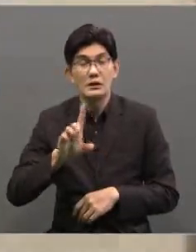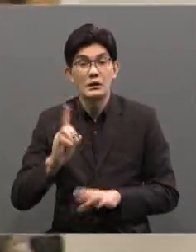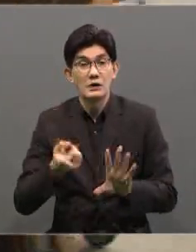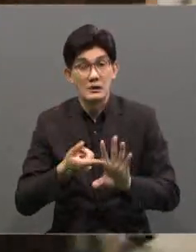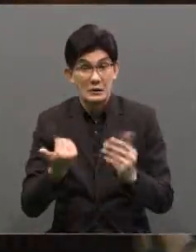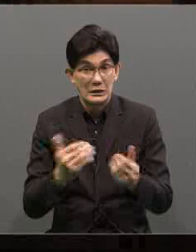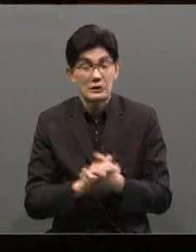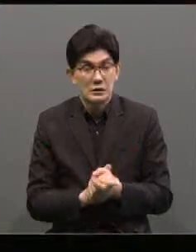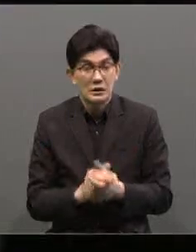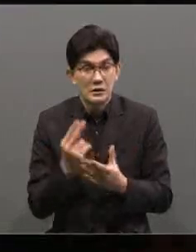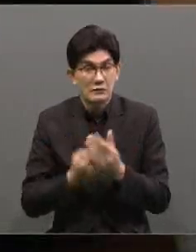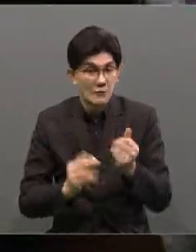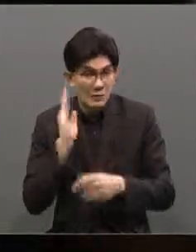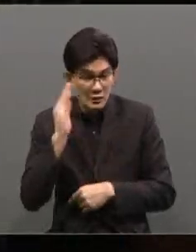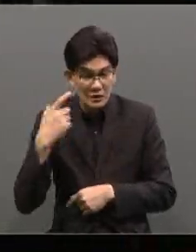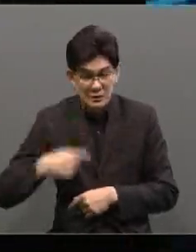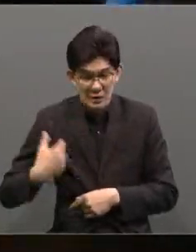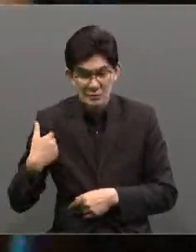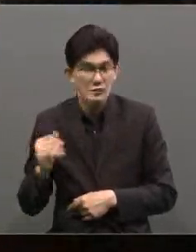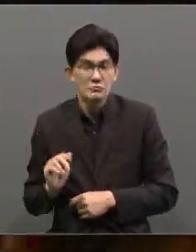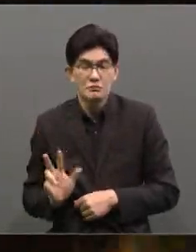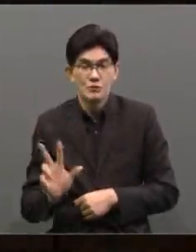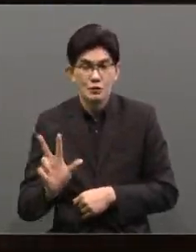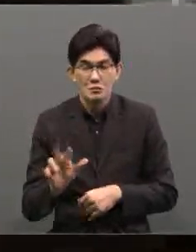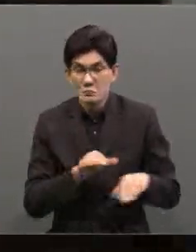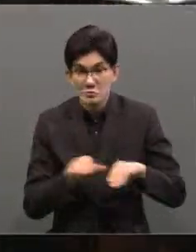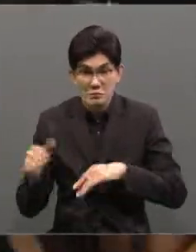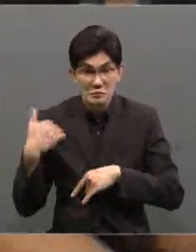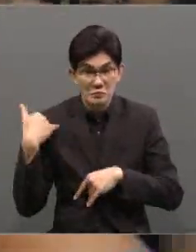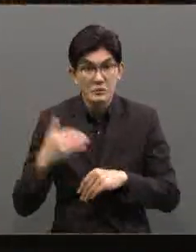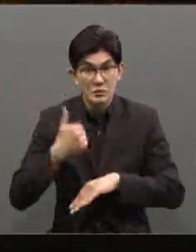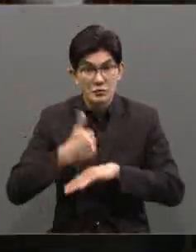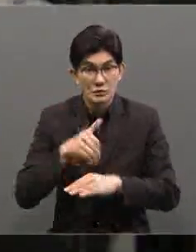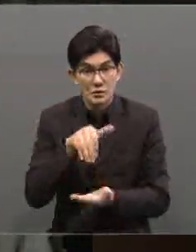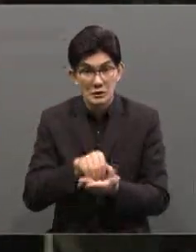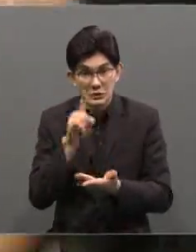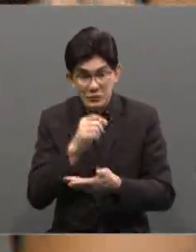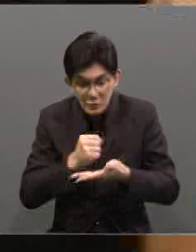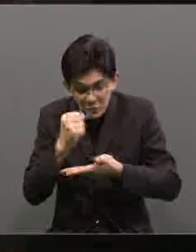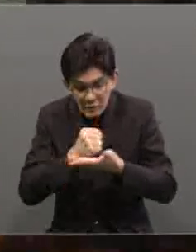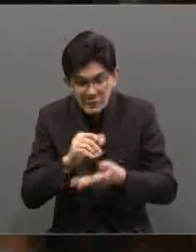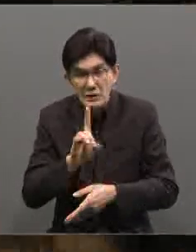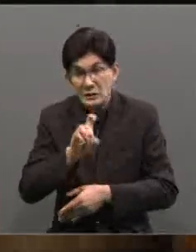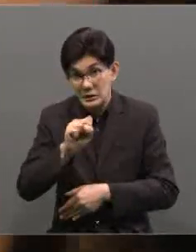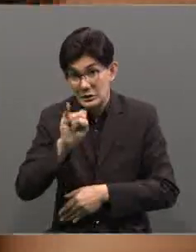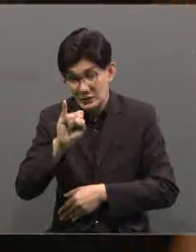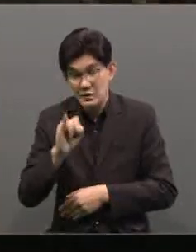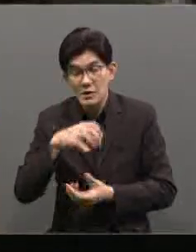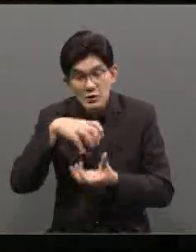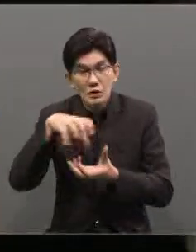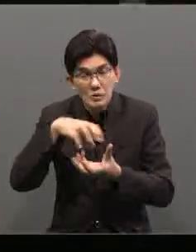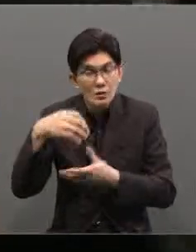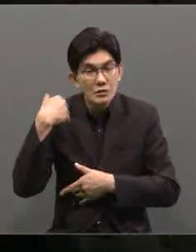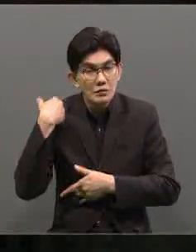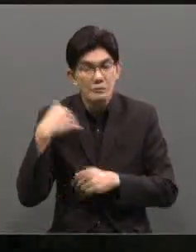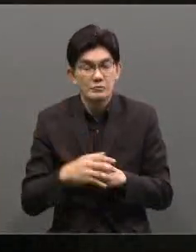ทนายความแล้วก็แฟนหนุ่มให้ข้อมูลกับคุณพงศธรอินทร์อำนวยผู้อำนวยการศูนย์คดียาเสพติดDSIและพนักงานสอบสวนเรื่องที่